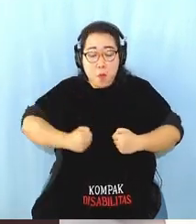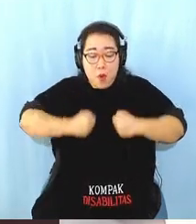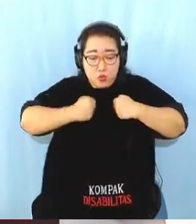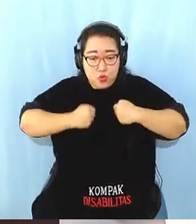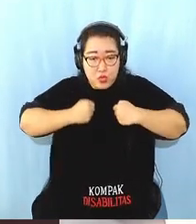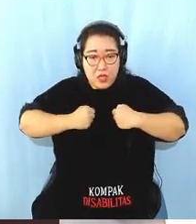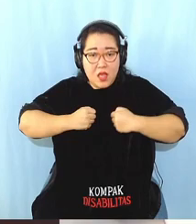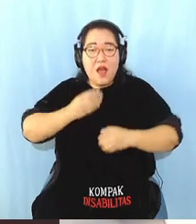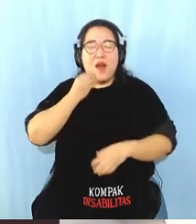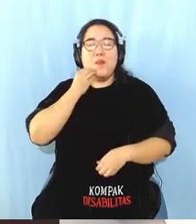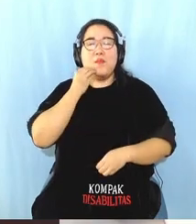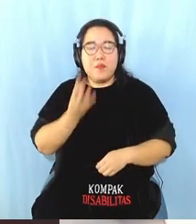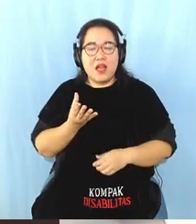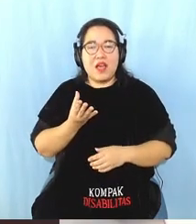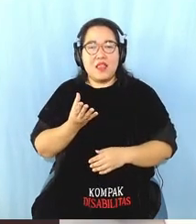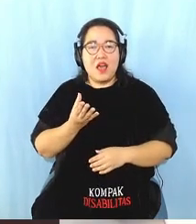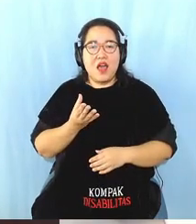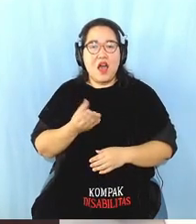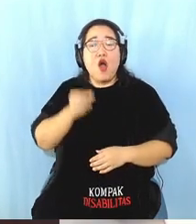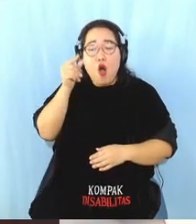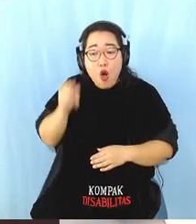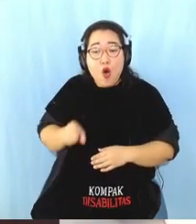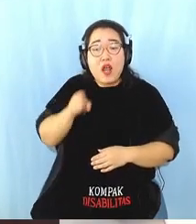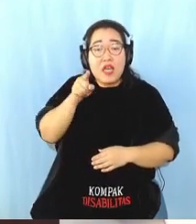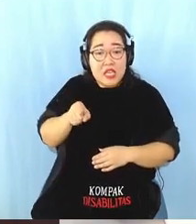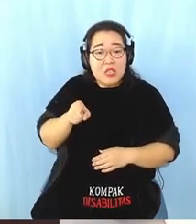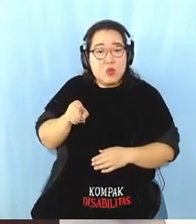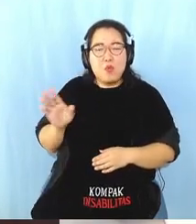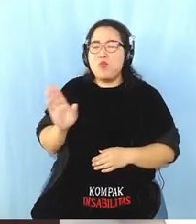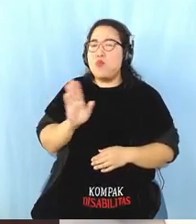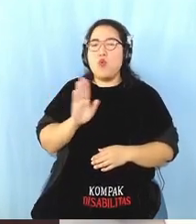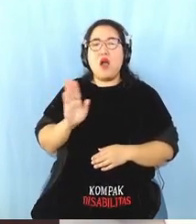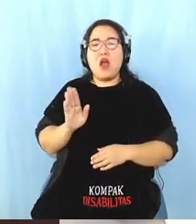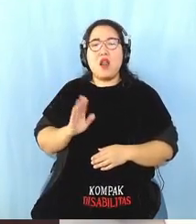bukan manusia biasa. Dia ini anak Allah.